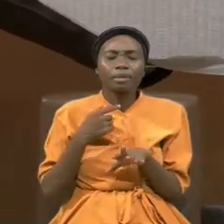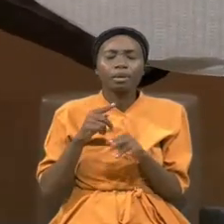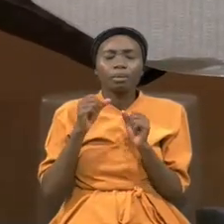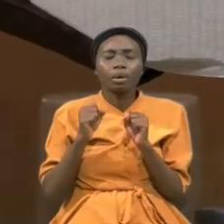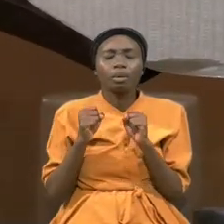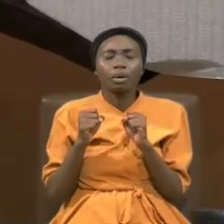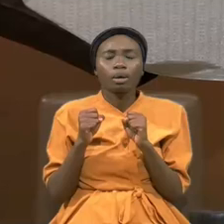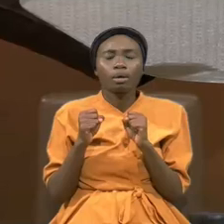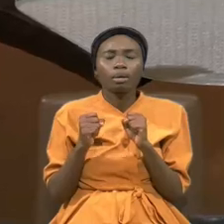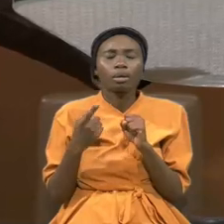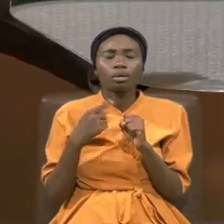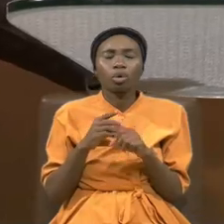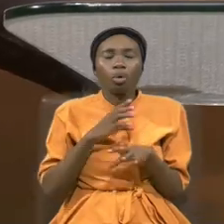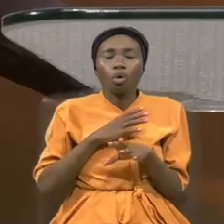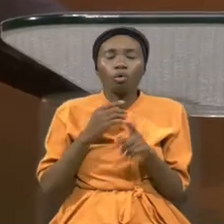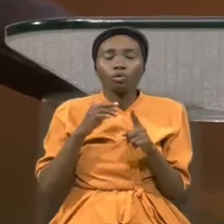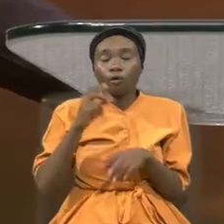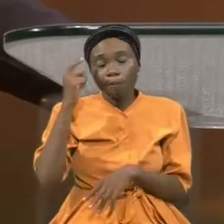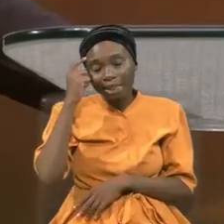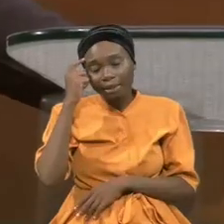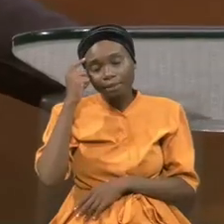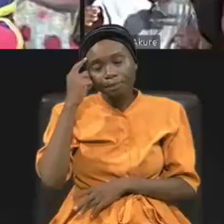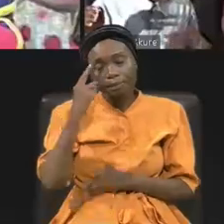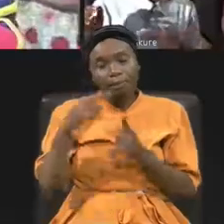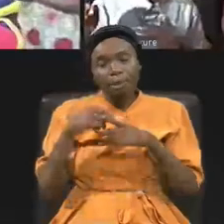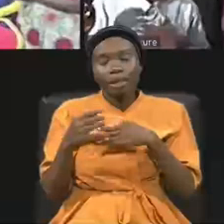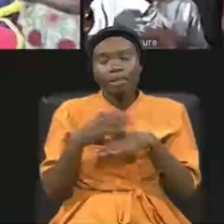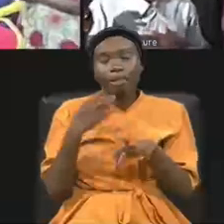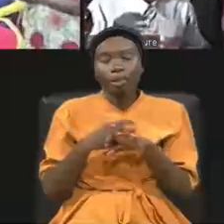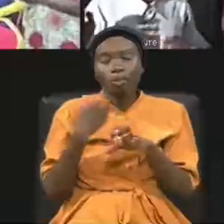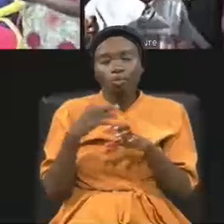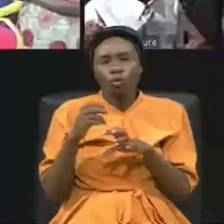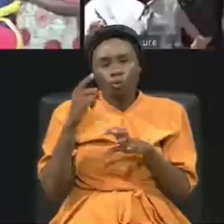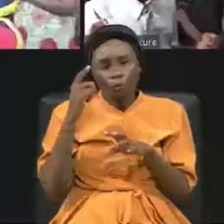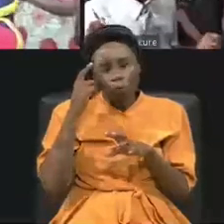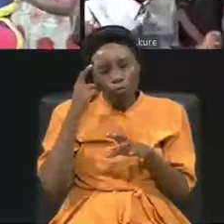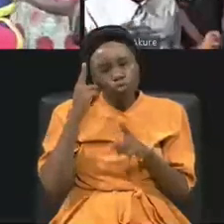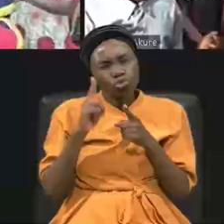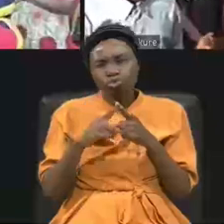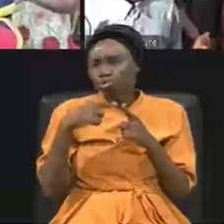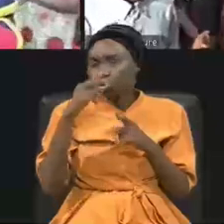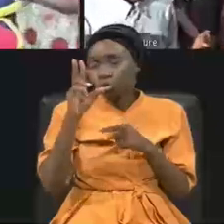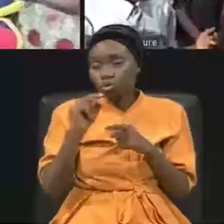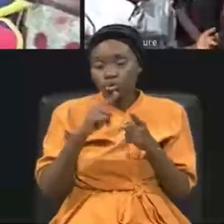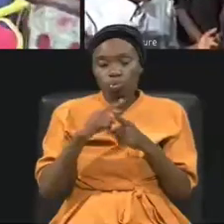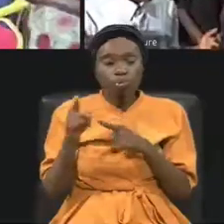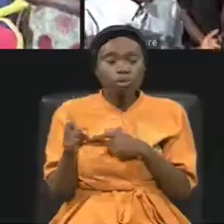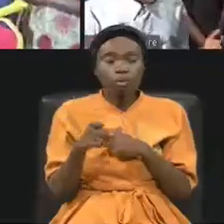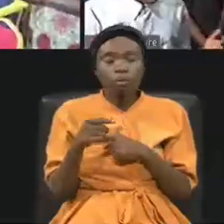puissance, le courage d'esprit, l'épine dorsale de conviction pour dire non à ces